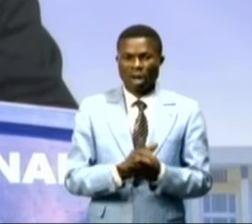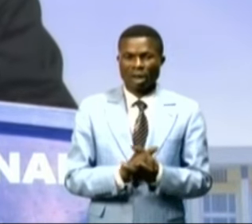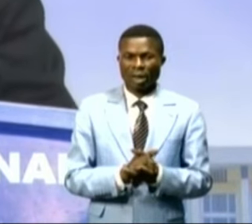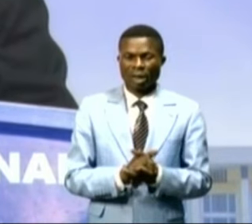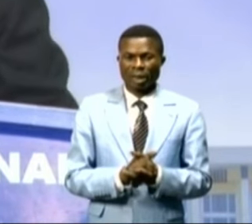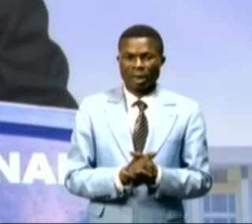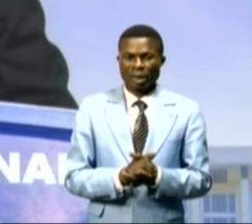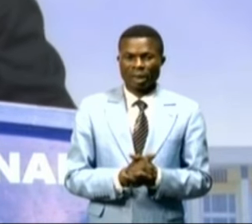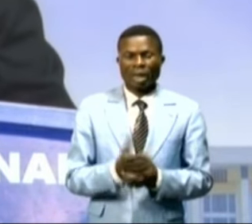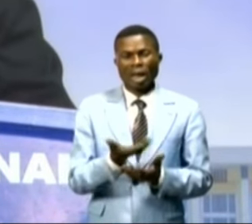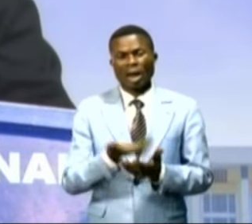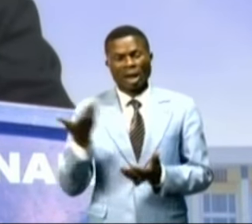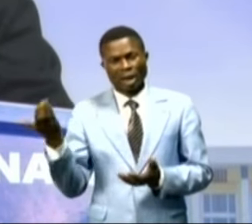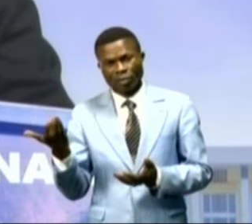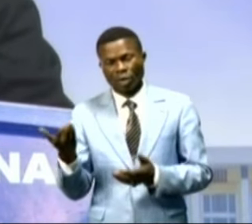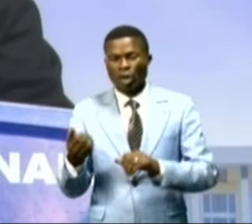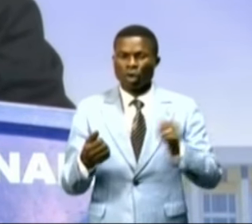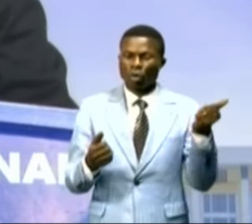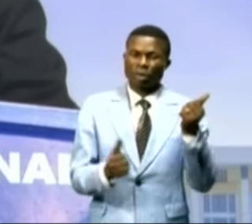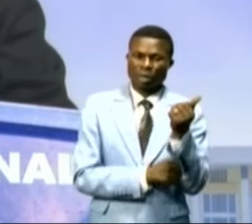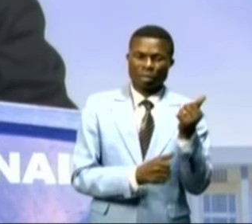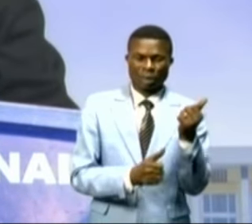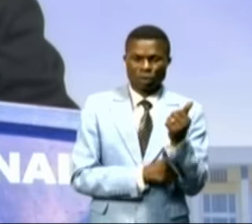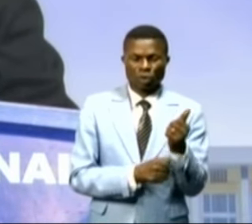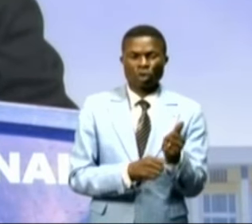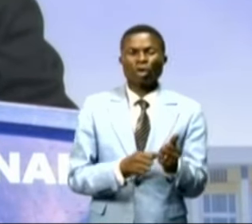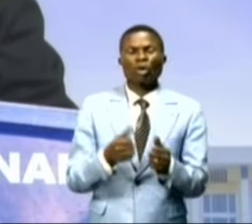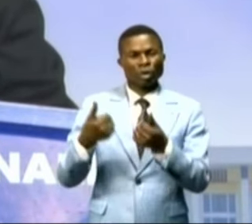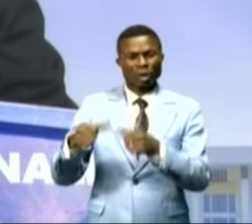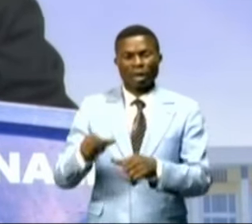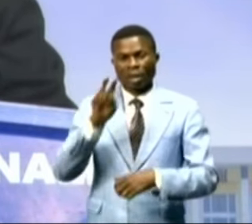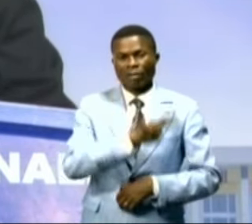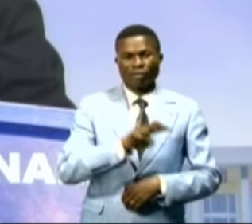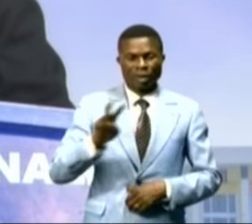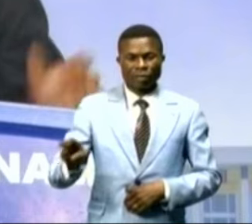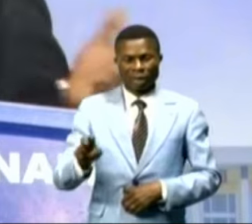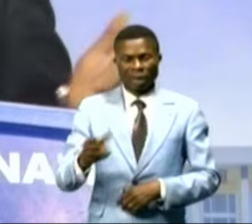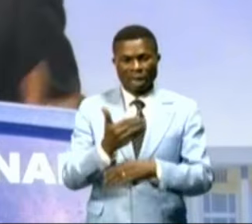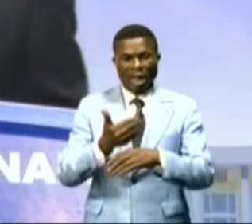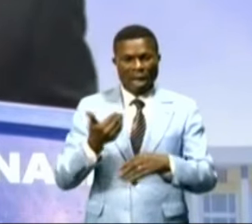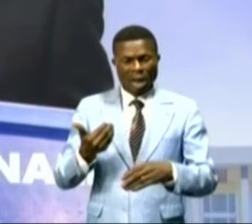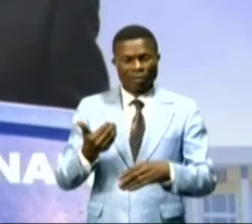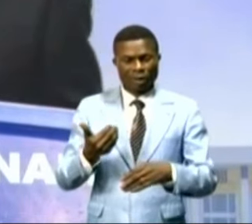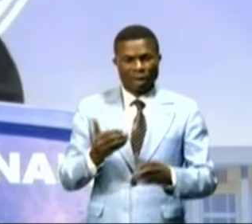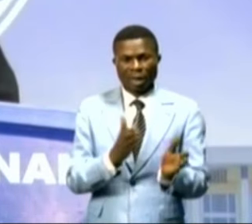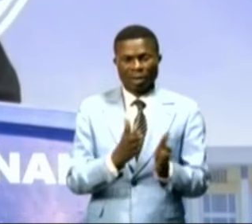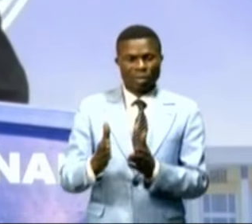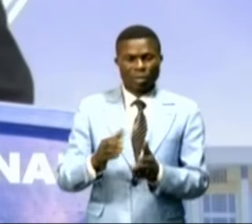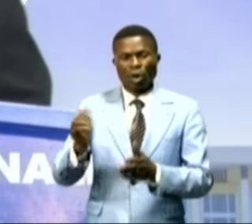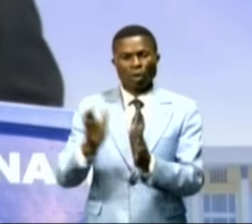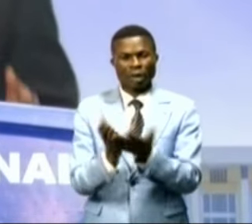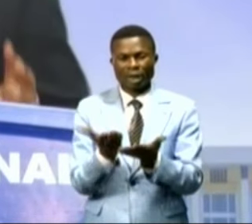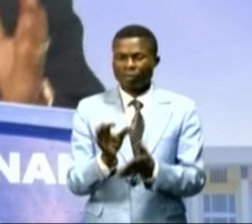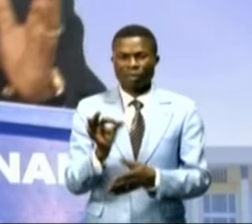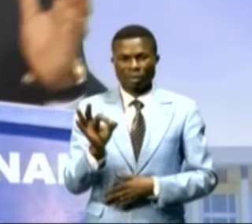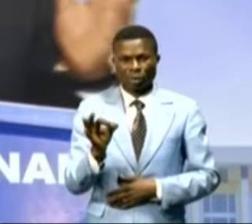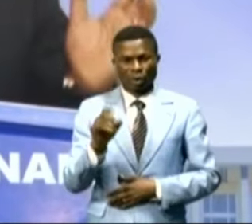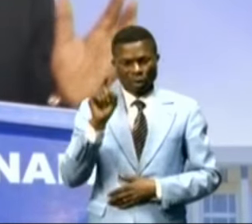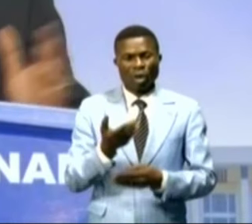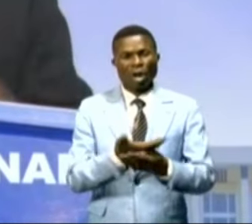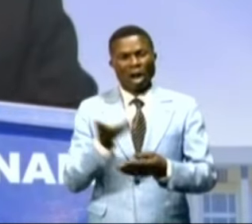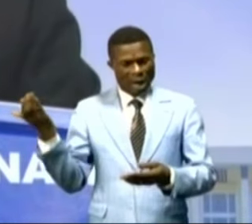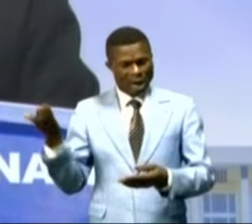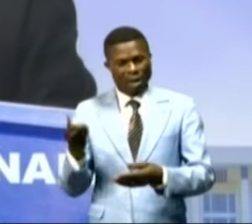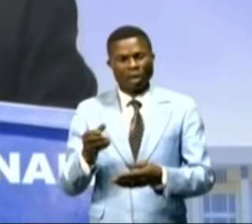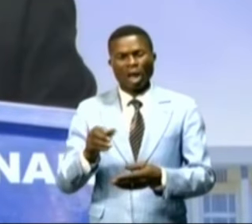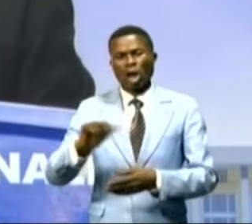de soustraire certaines personnes, parce que sur les 22 personnes proposées avant, il y a des gens qui n'ont pas eu de visa. Alors, on devait soustraire ces personnes